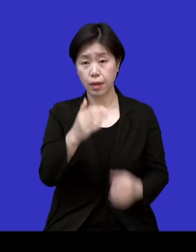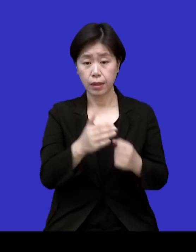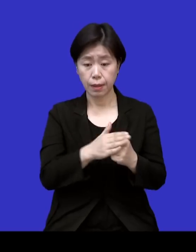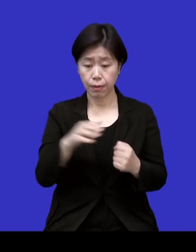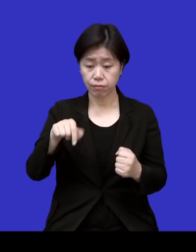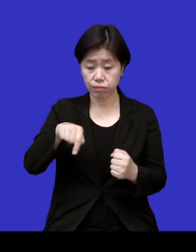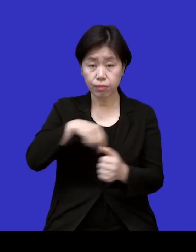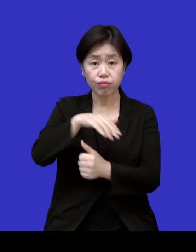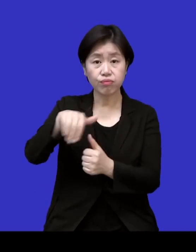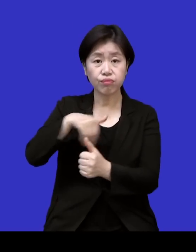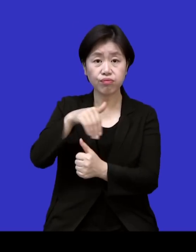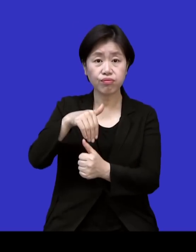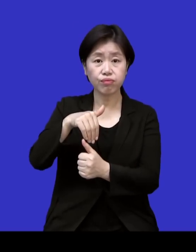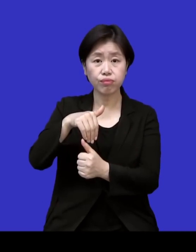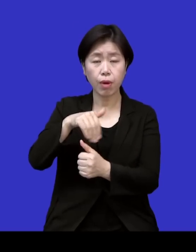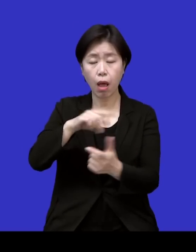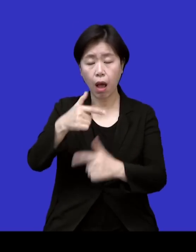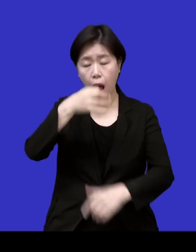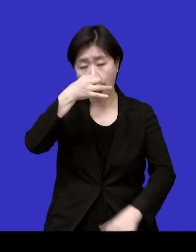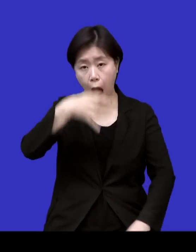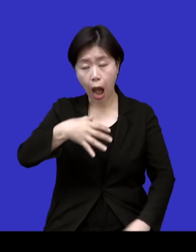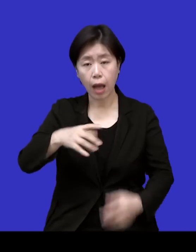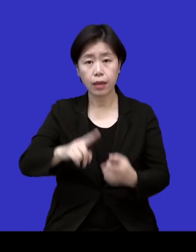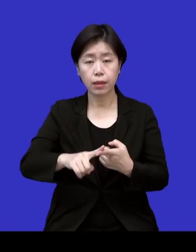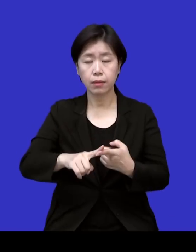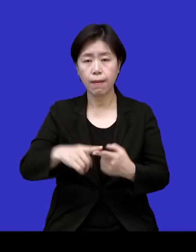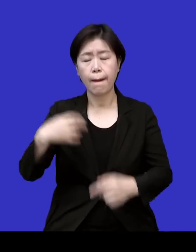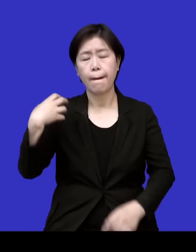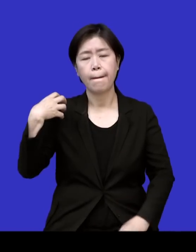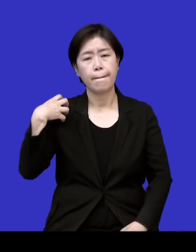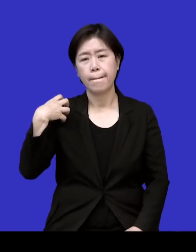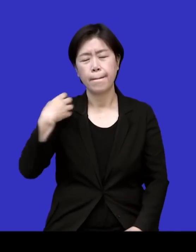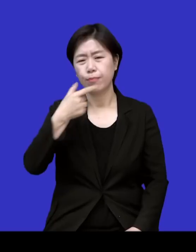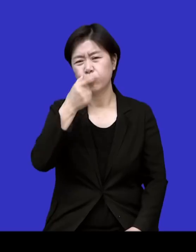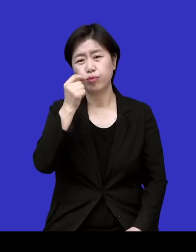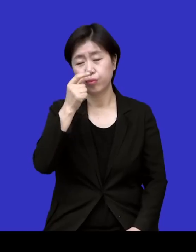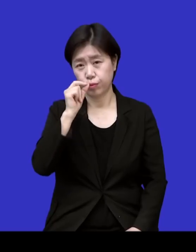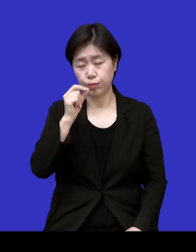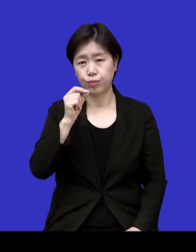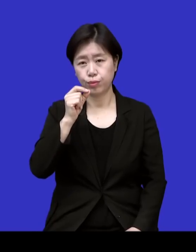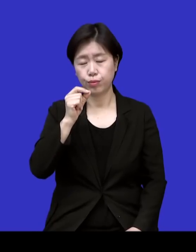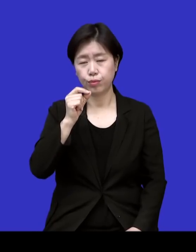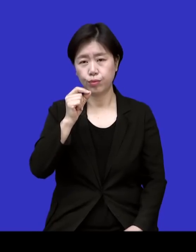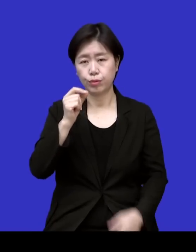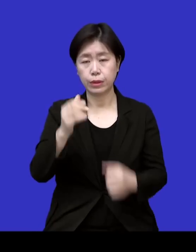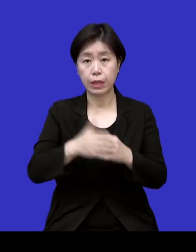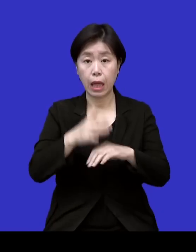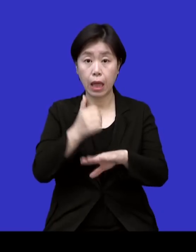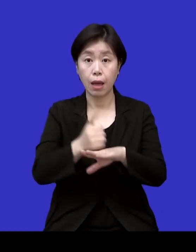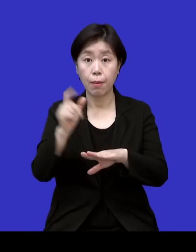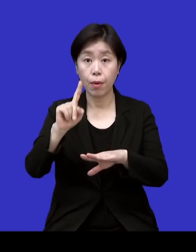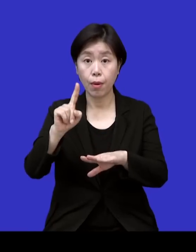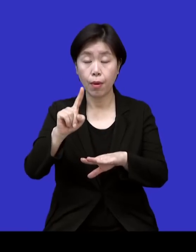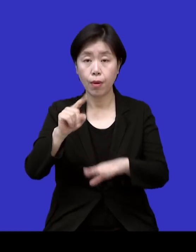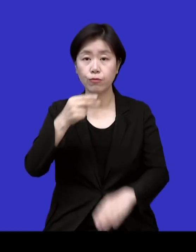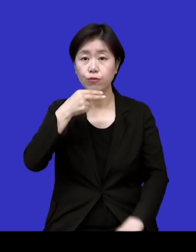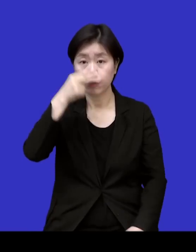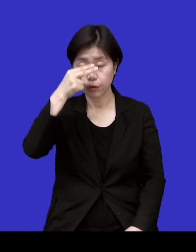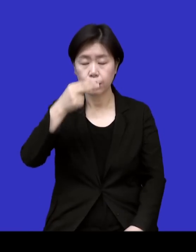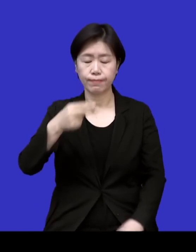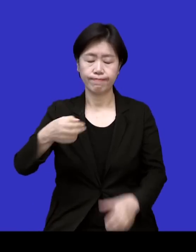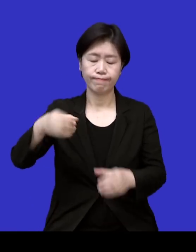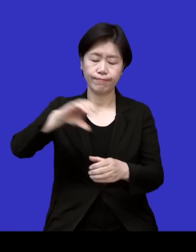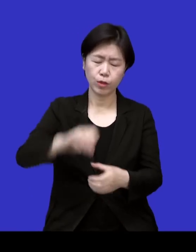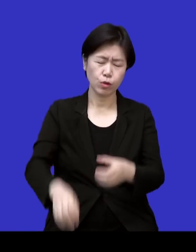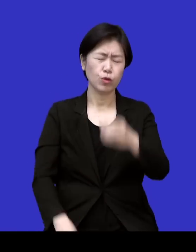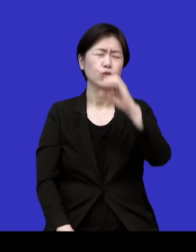이제 술로 푸시는 거예요. 어머니가? 네. 네네. 그래서 막 심할 때는 이제 일주일에 한 2번, 3번씩